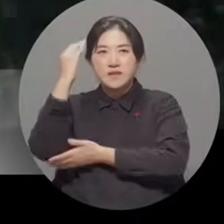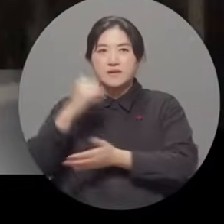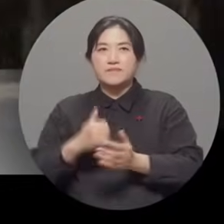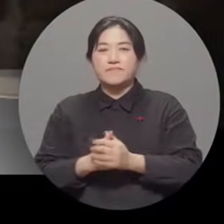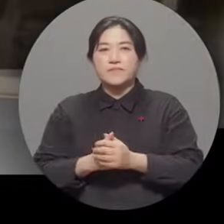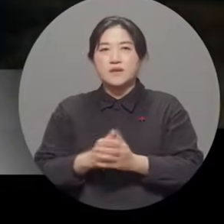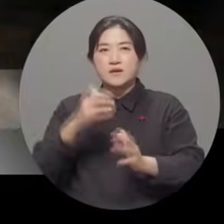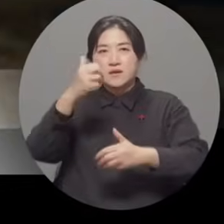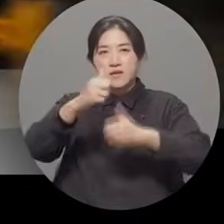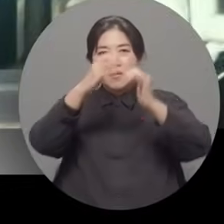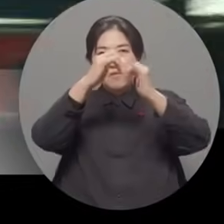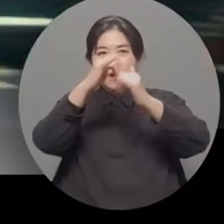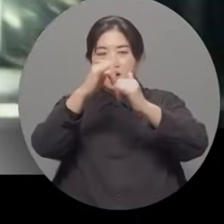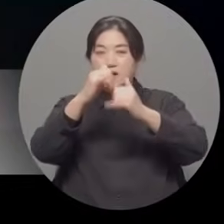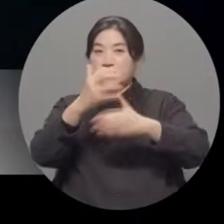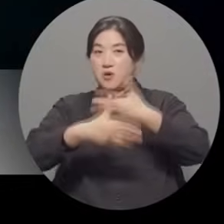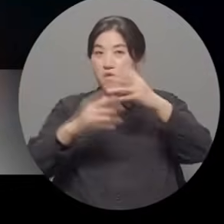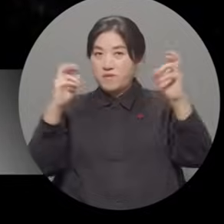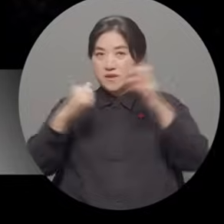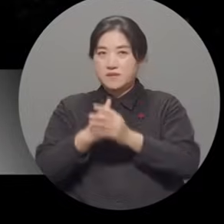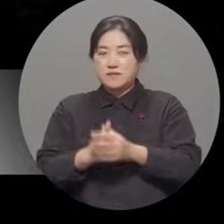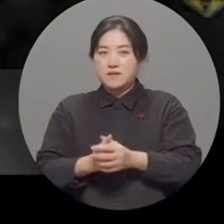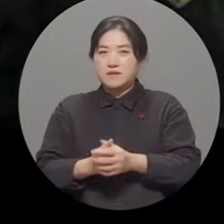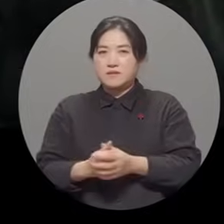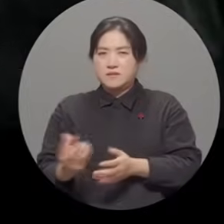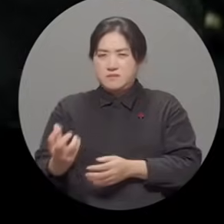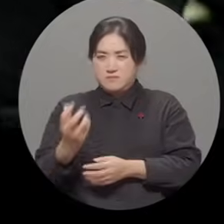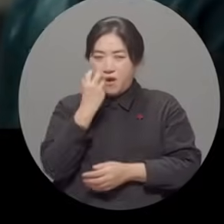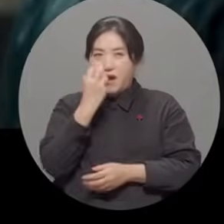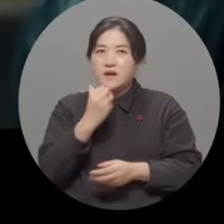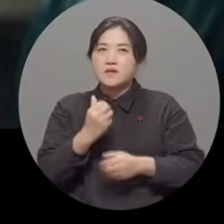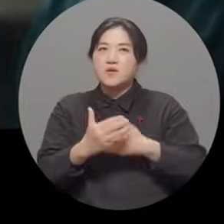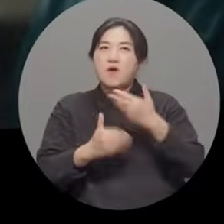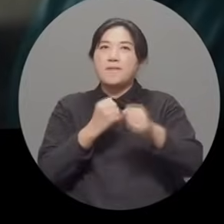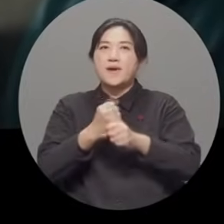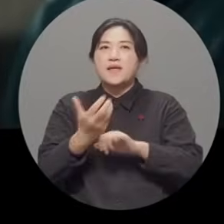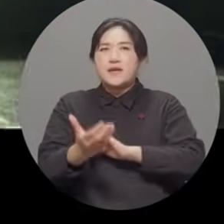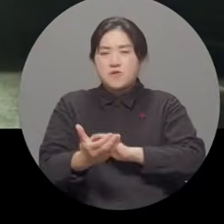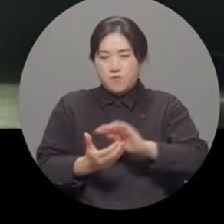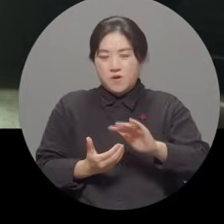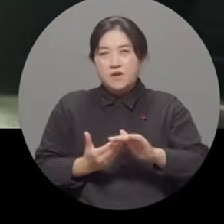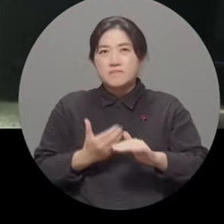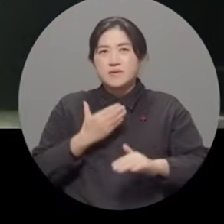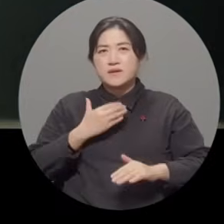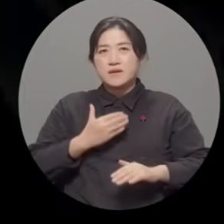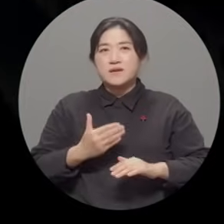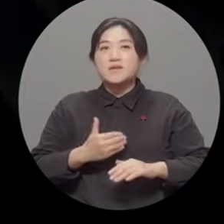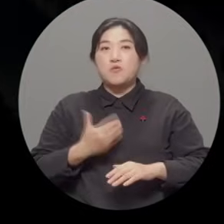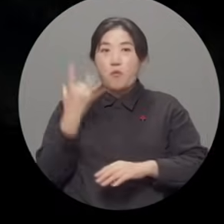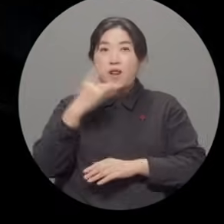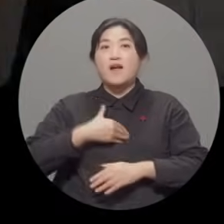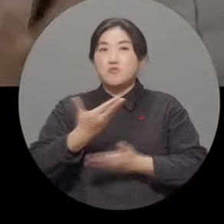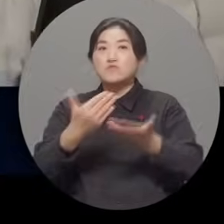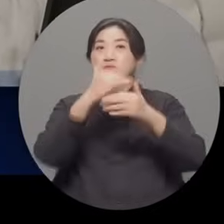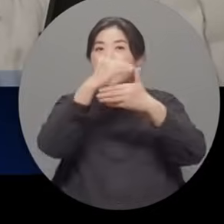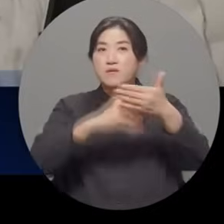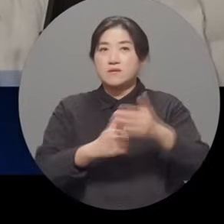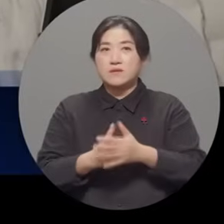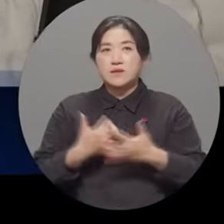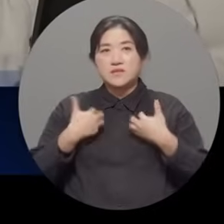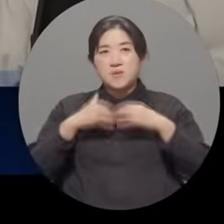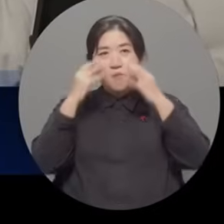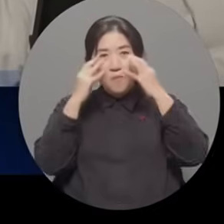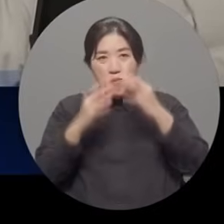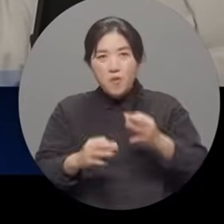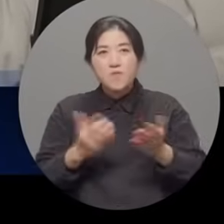이는 영화사 측에서 일부 극적인 장면을 가미했다고 일찌감치 밝혔던 부분입니다. 재밌게 보면 이제 그